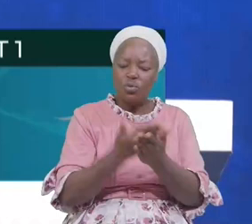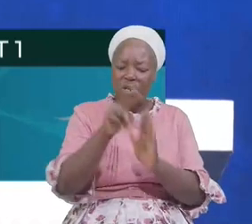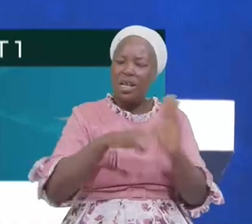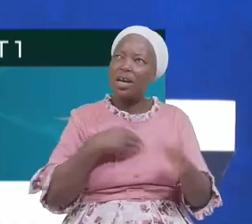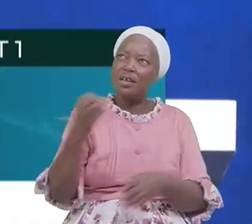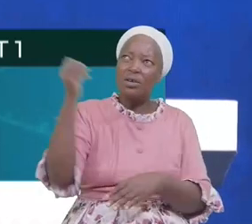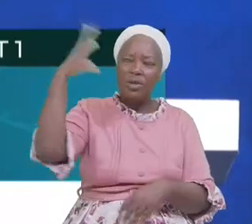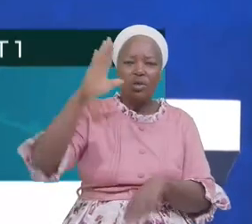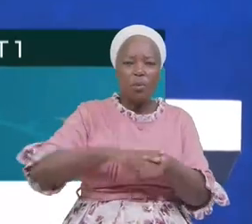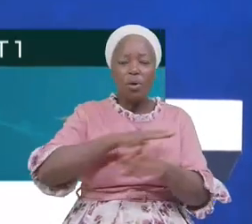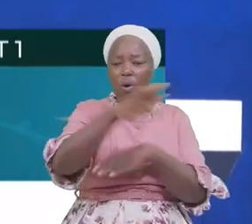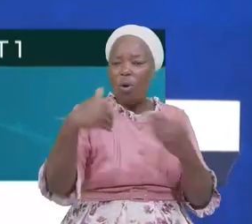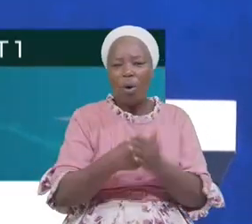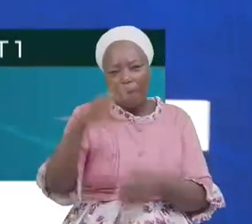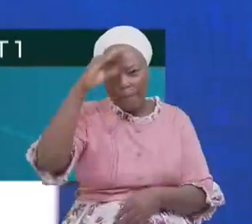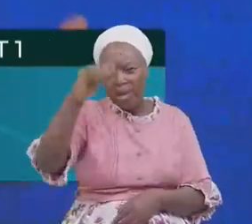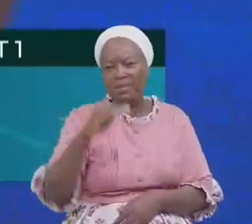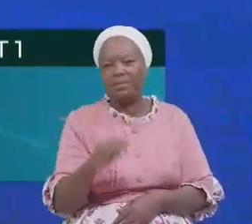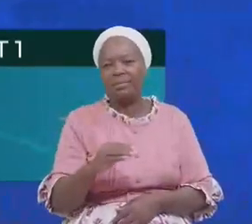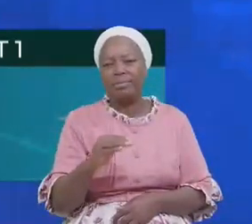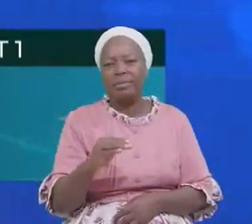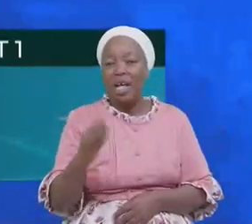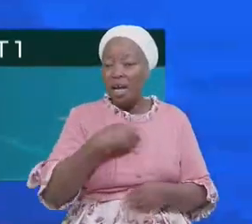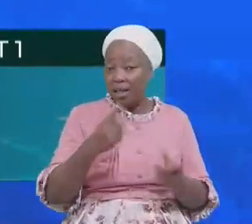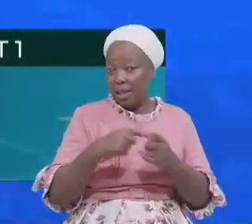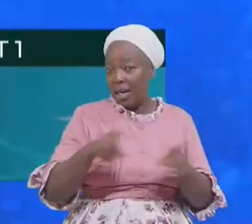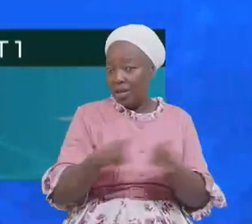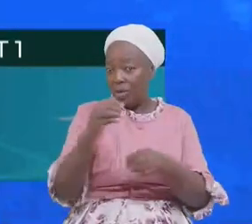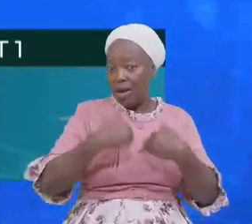la connaissance de sa bonté sur tous les hommes.